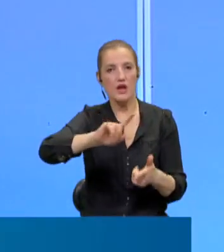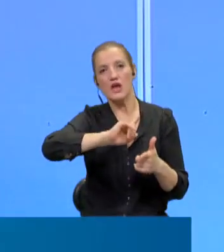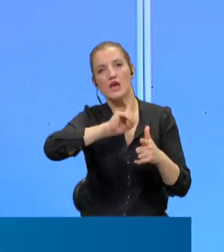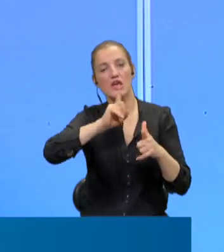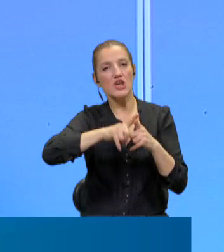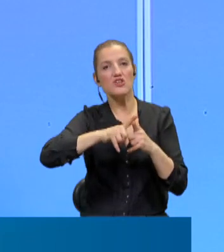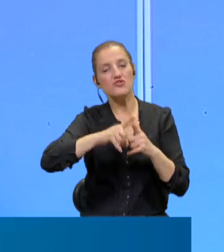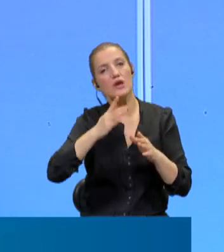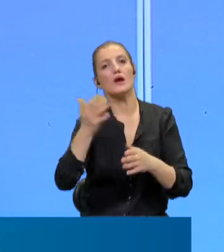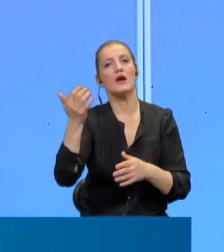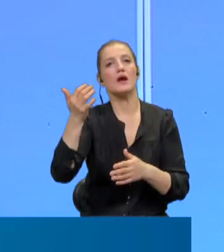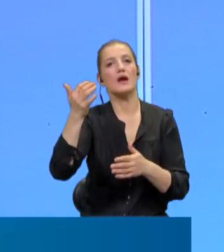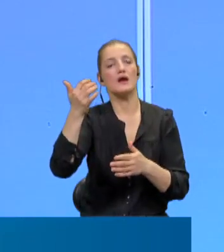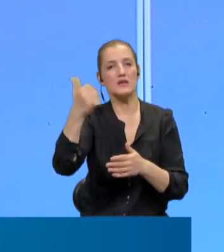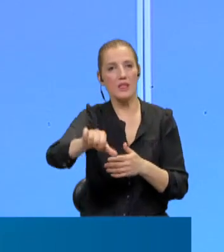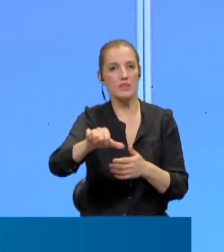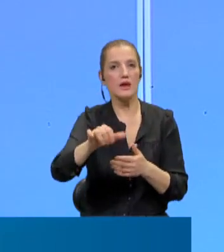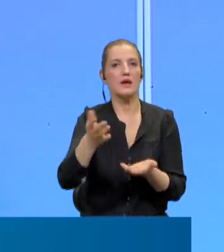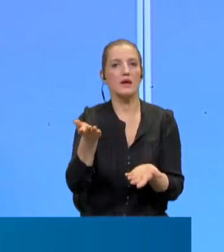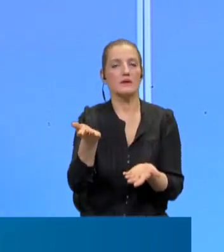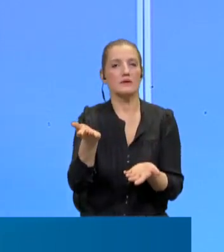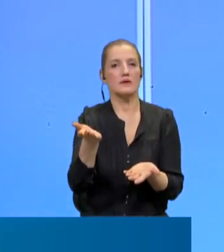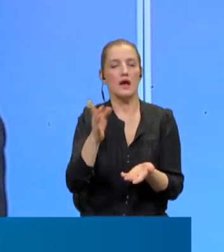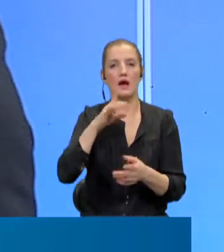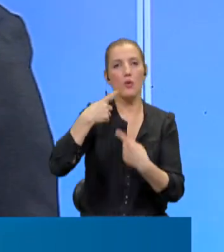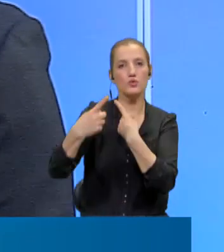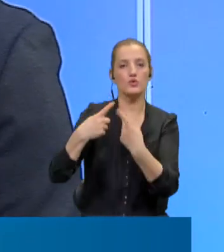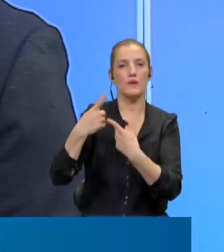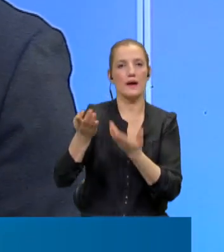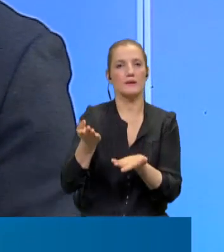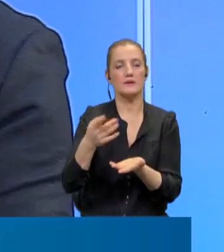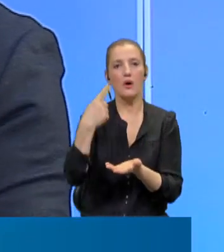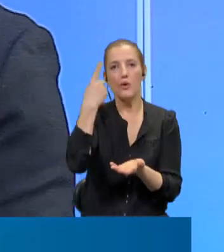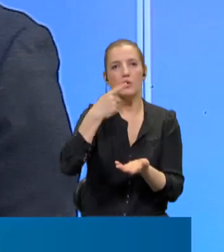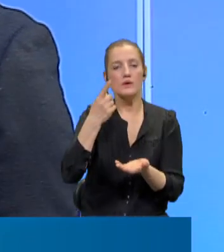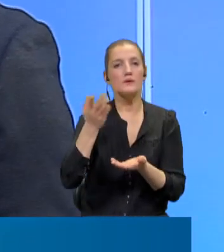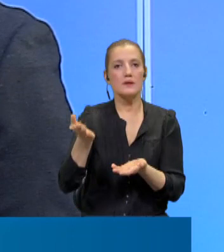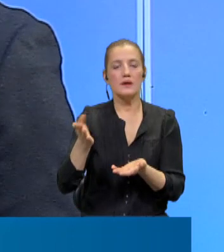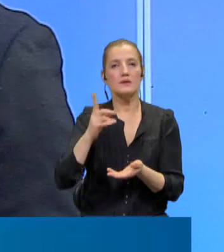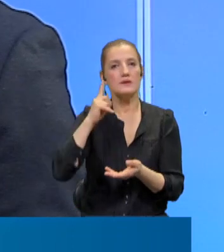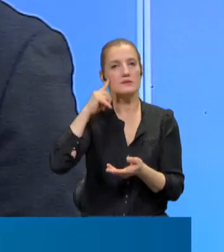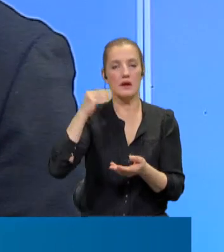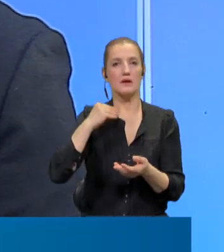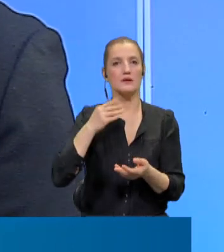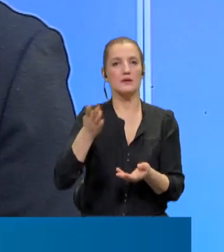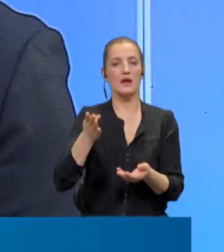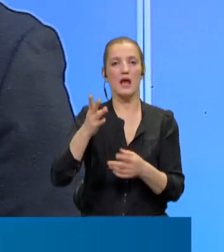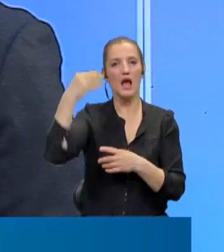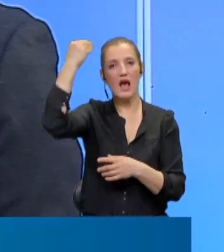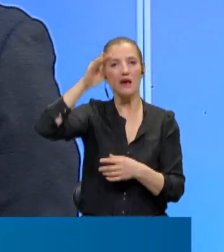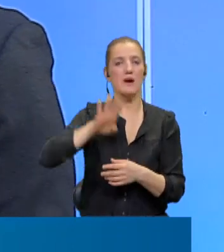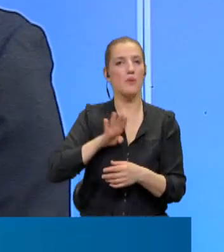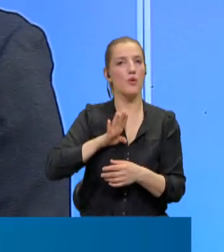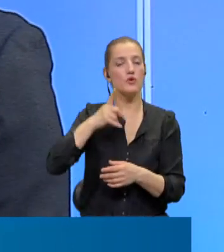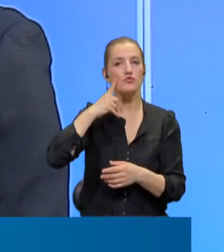daha büyük yendi Yine mi Kabul etmiyorsunuz falan diye konuşuyor insanlar ve dolayısıyla da yani sanki imamoğlunu bir